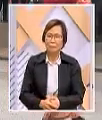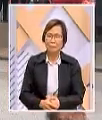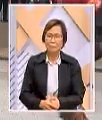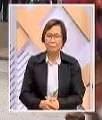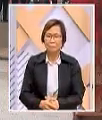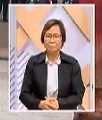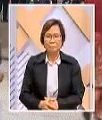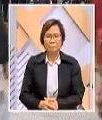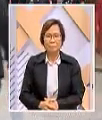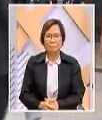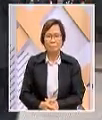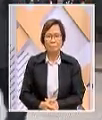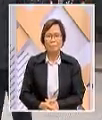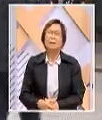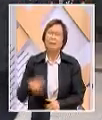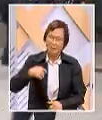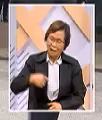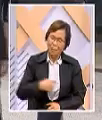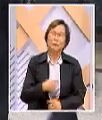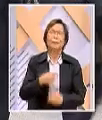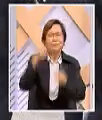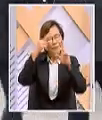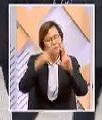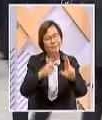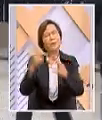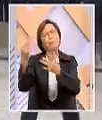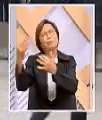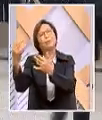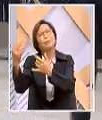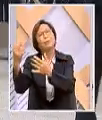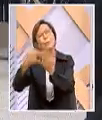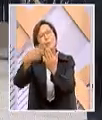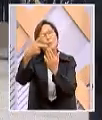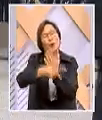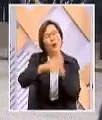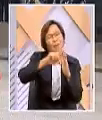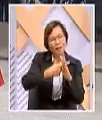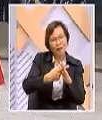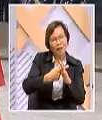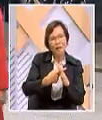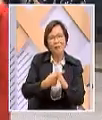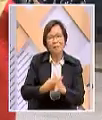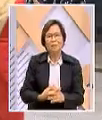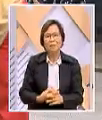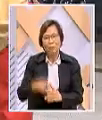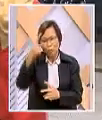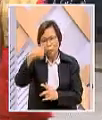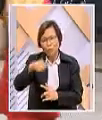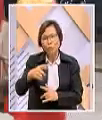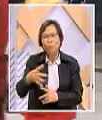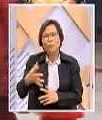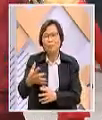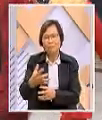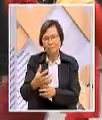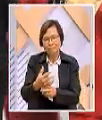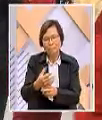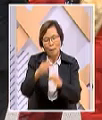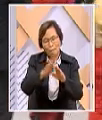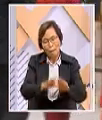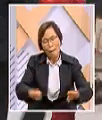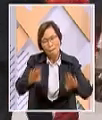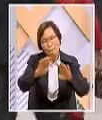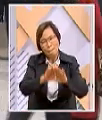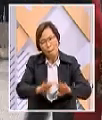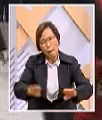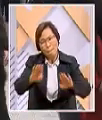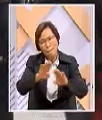di sini tetap akan setia menunggu. Itulah dia. Yang penting anda boleh ikuti kami untuk mendapatkan berita-berita yang benar